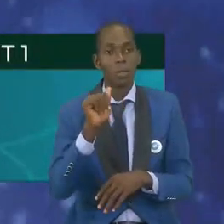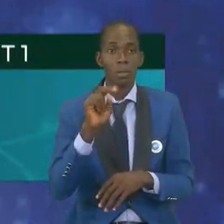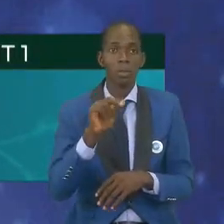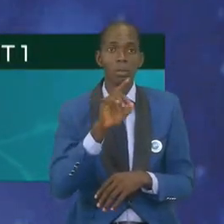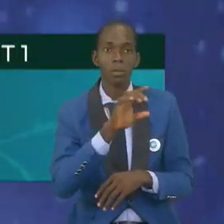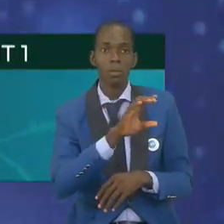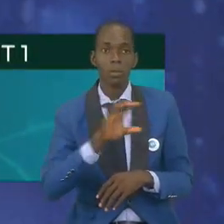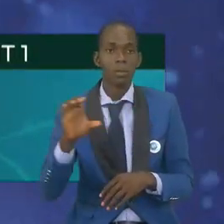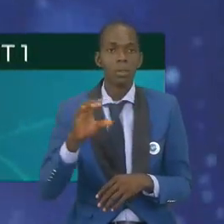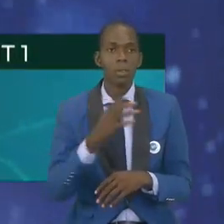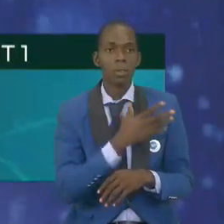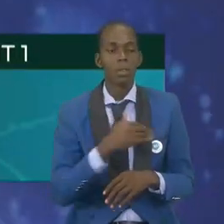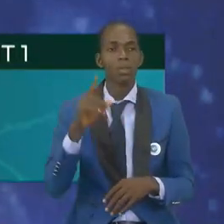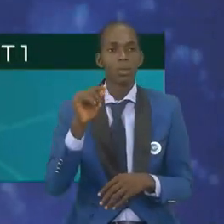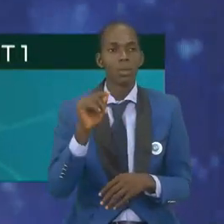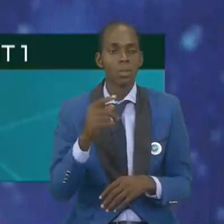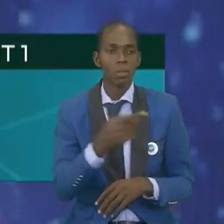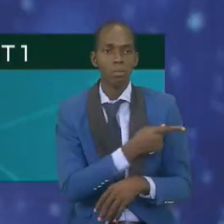satrapes